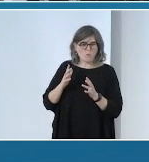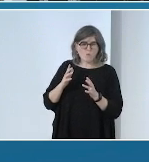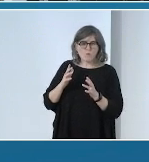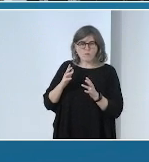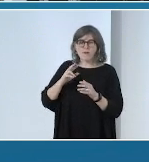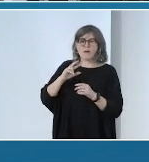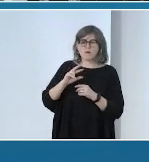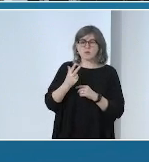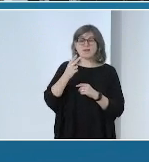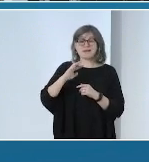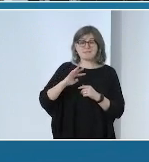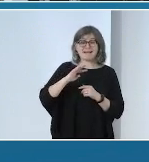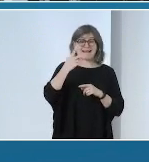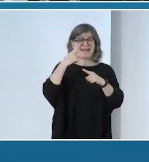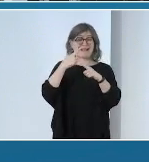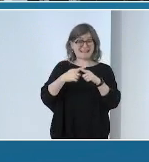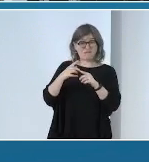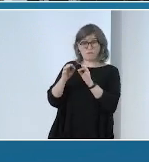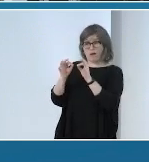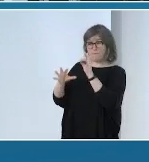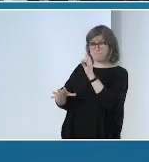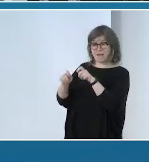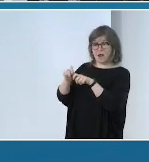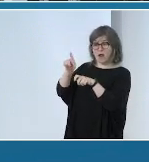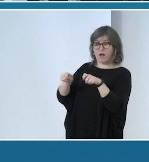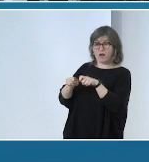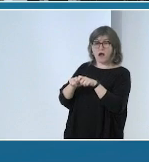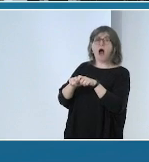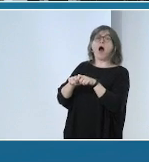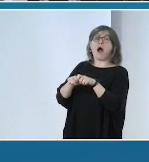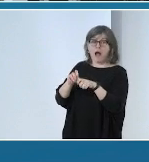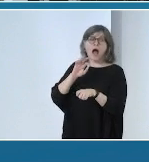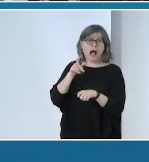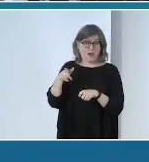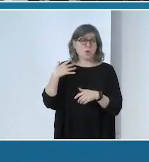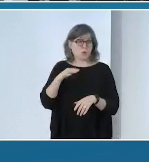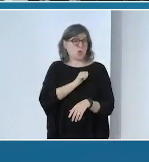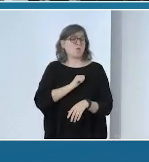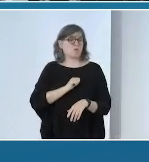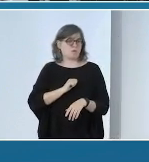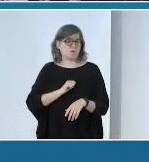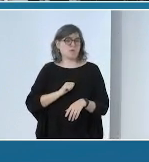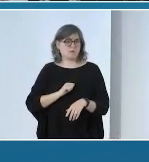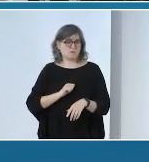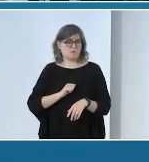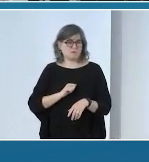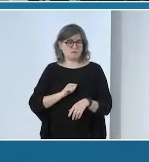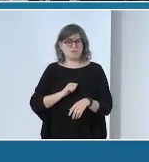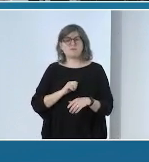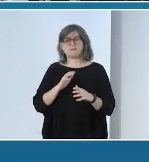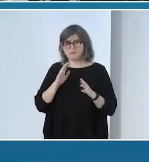quatrième examen. Et c'est peut-être aussi ça qui a fait que Émilie a eu cette